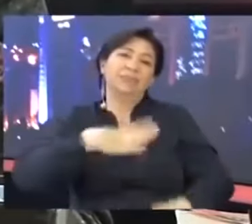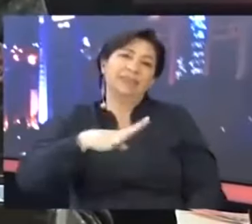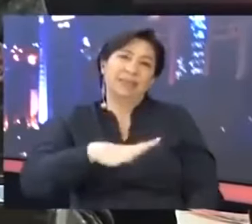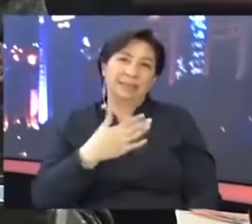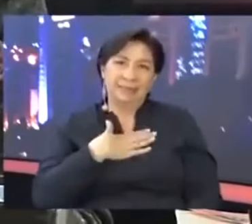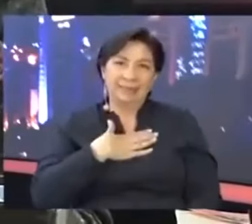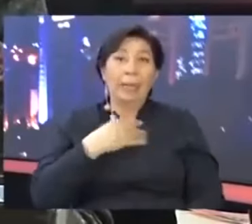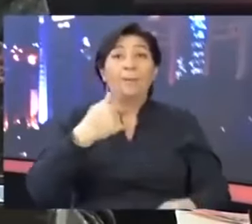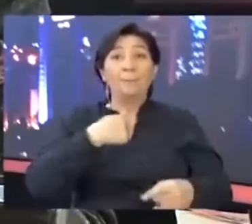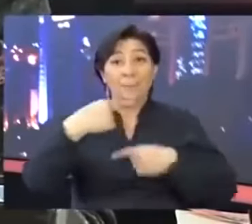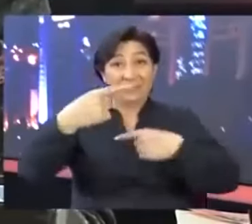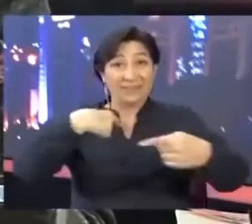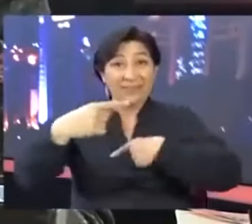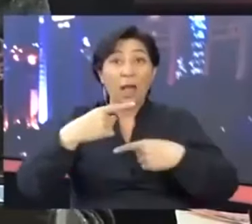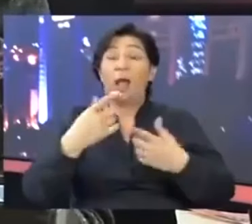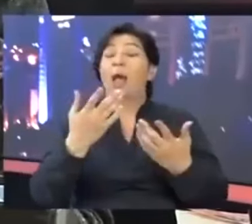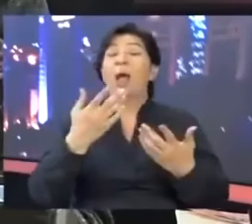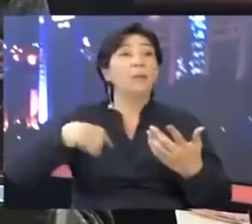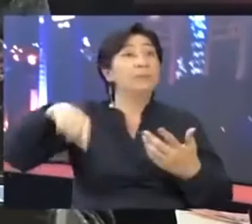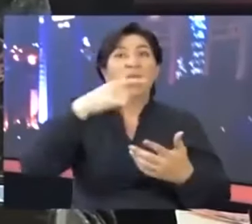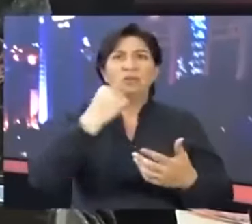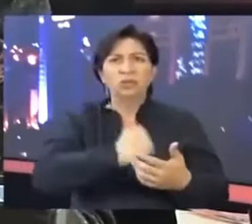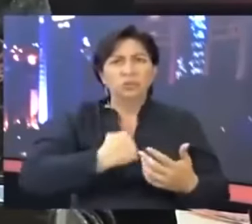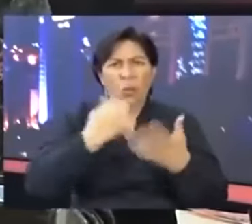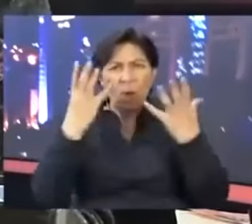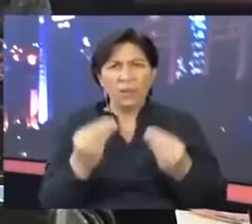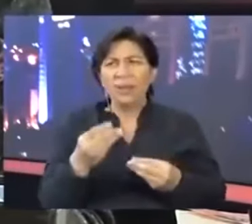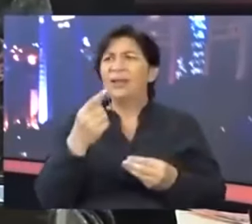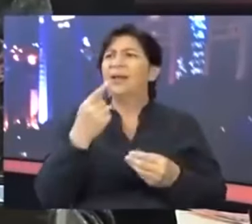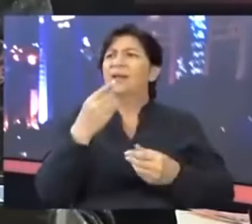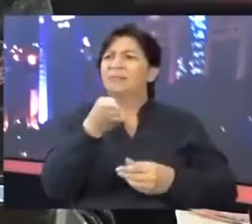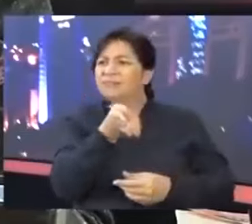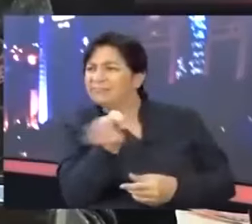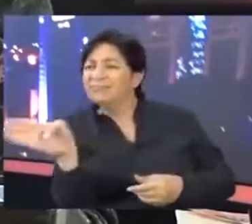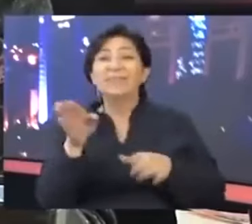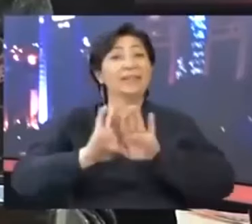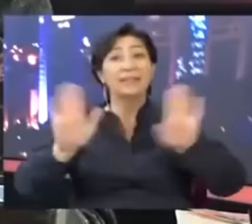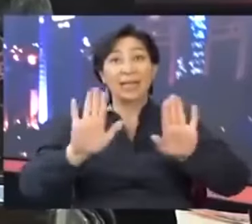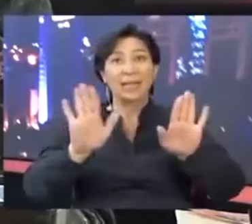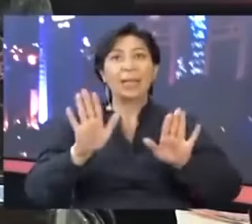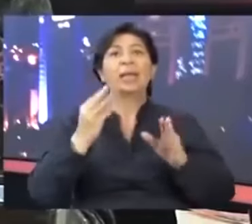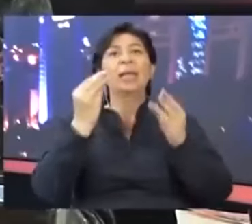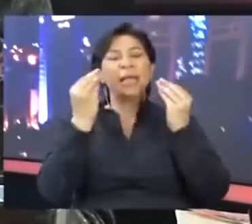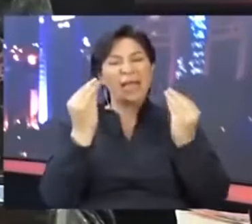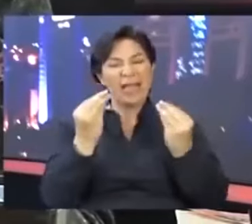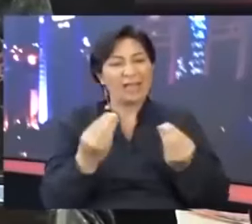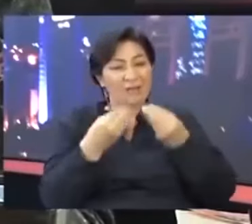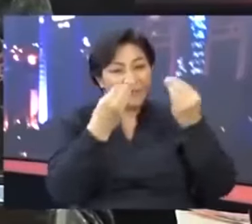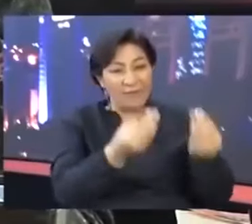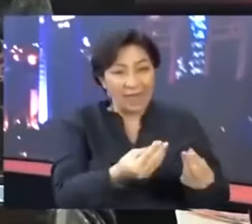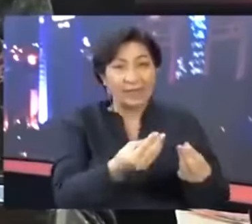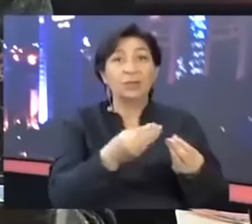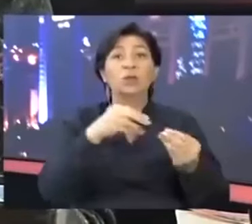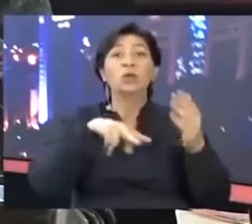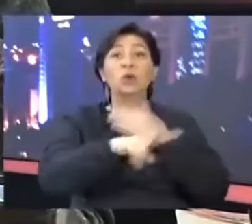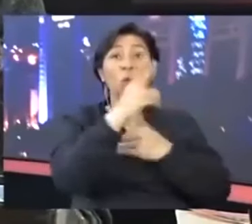dileriz bize öfkeye uğrayanların ve sapanların yolunu değil iyilik Eyledik yolu